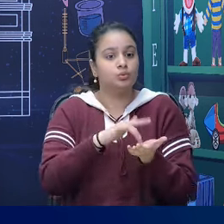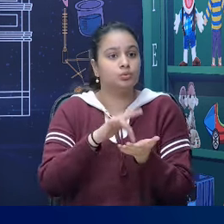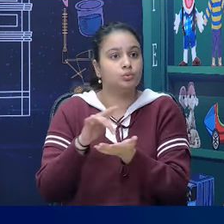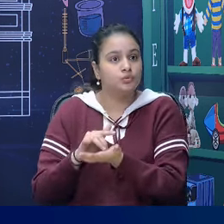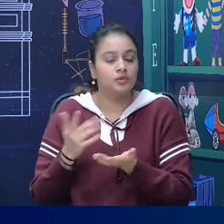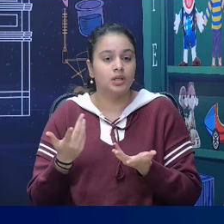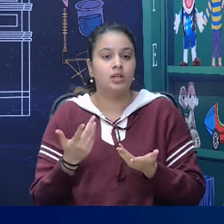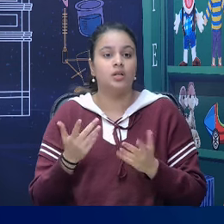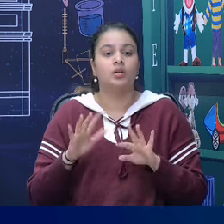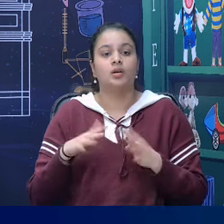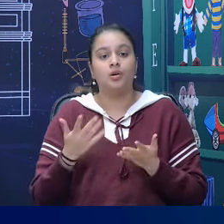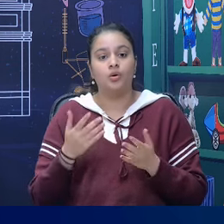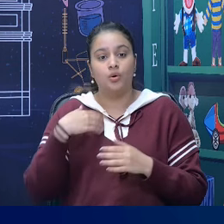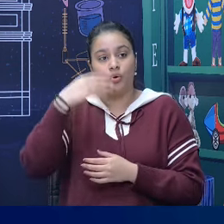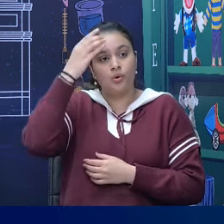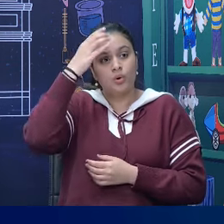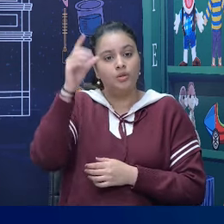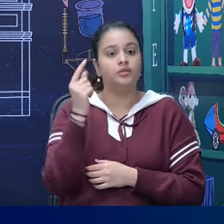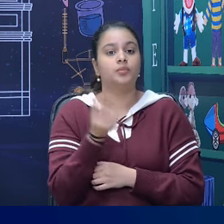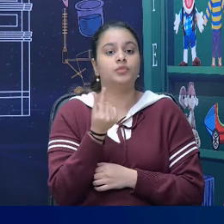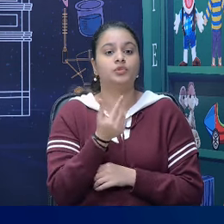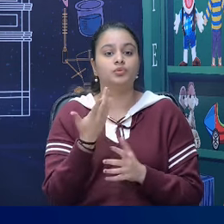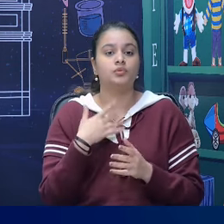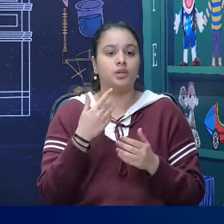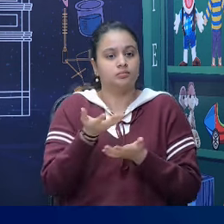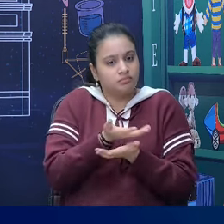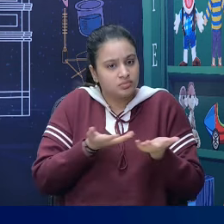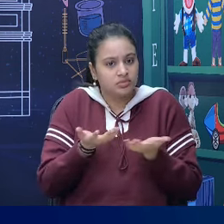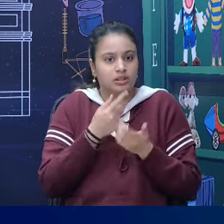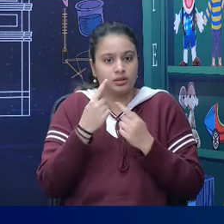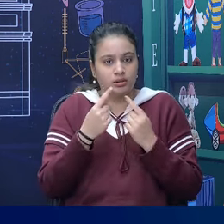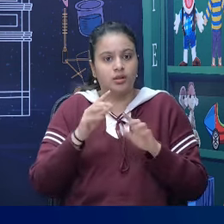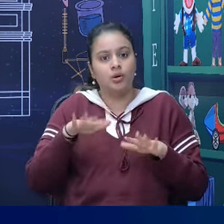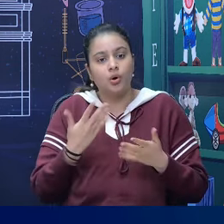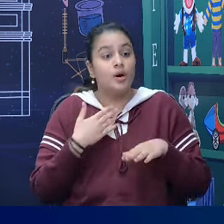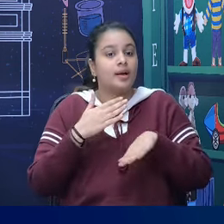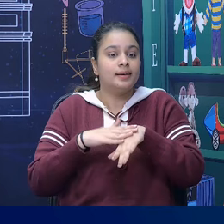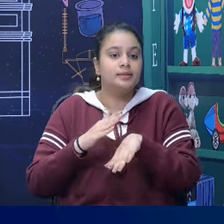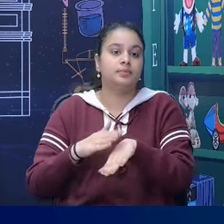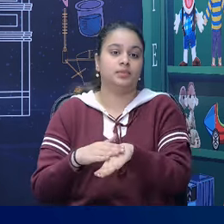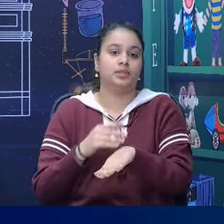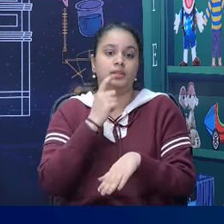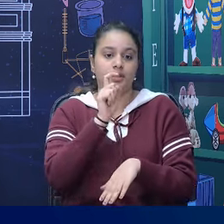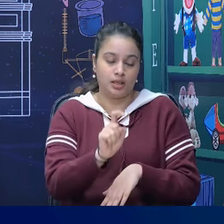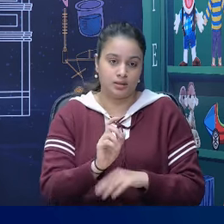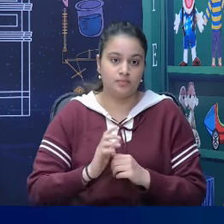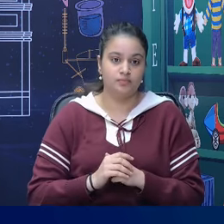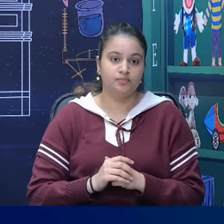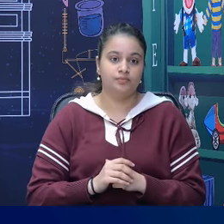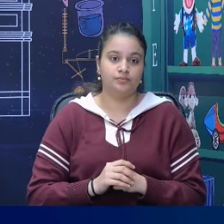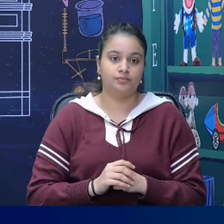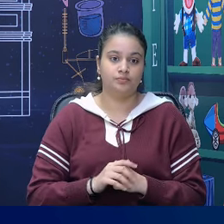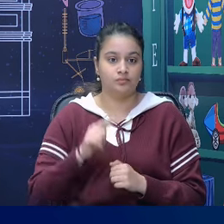बिलकुल उनमें कैसे-कैसे कांसेप्ट इस्तेमाल हो रहे हैं इसकी बात कीजिए आप और एक्सपीरियंस पूछिए जैसे मैं सिमरन से पूछ रही हूं कि आप